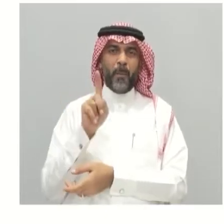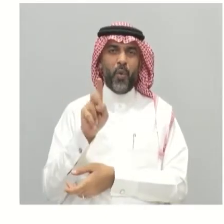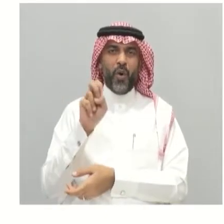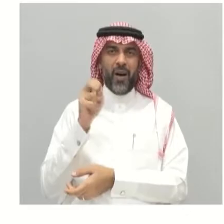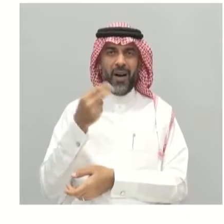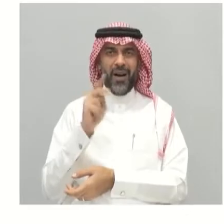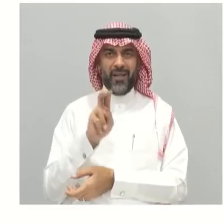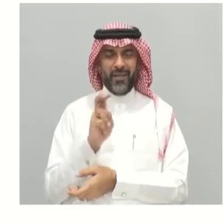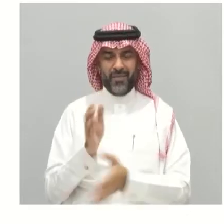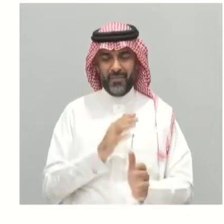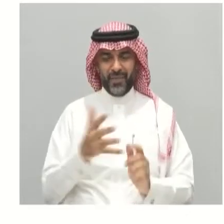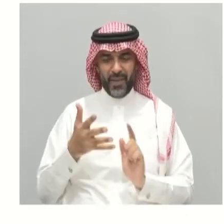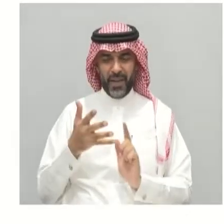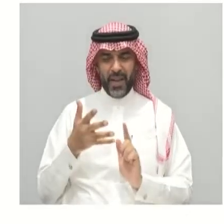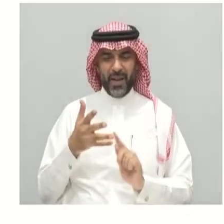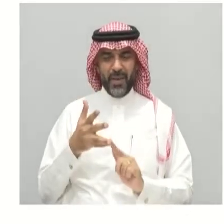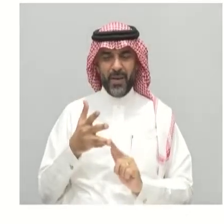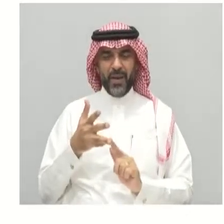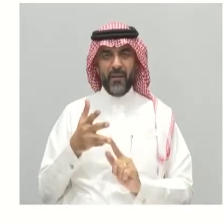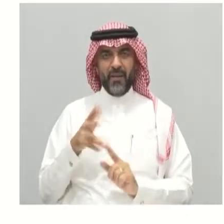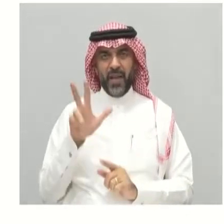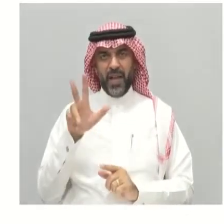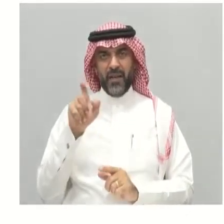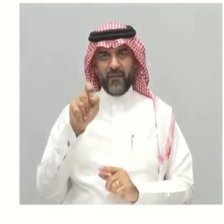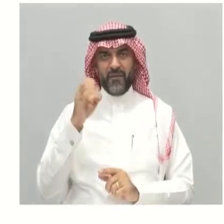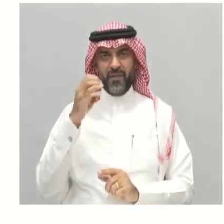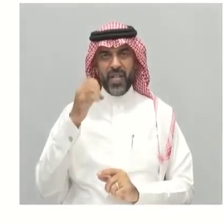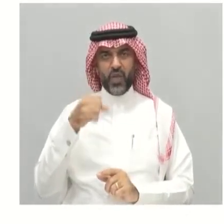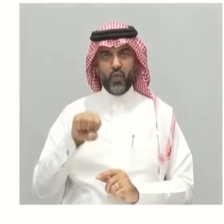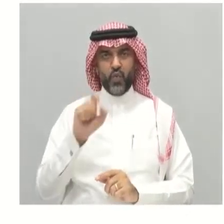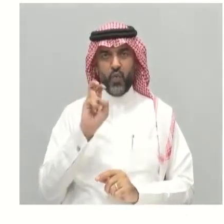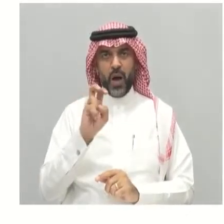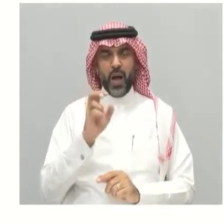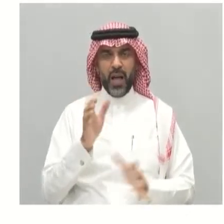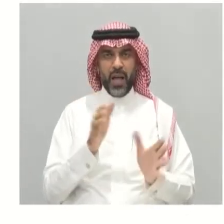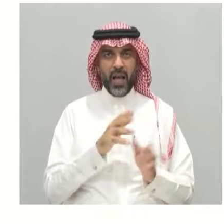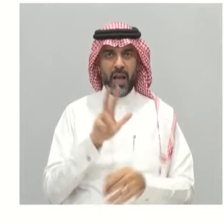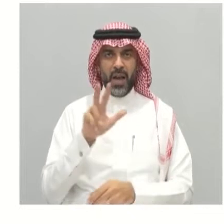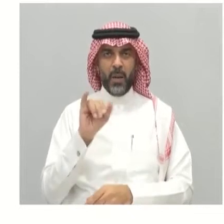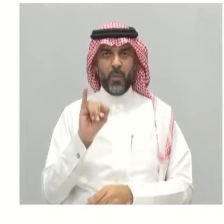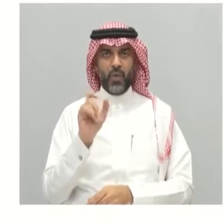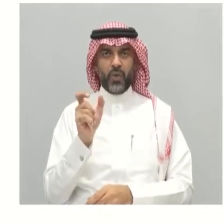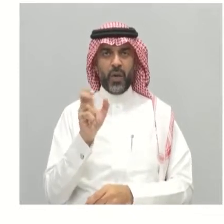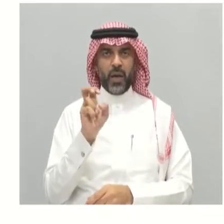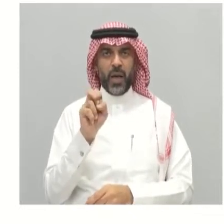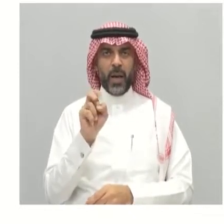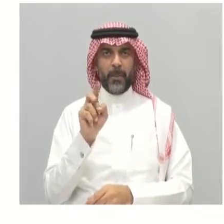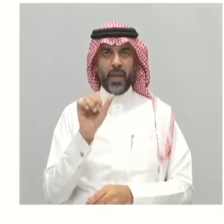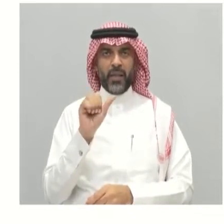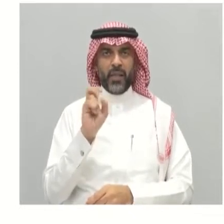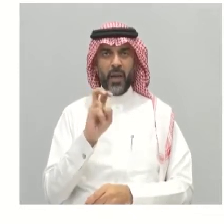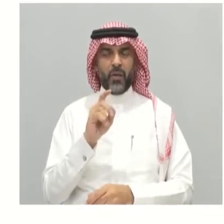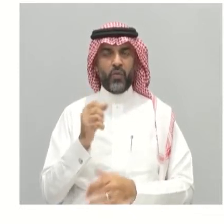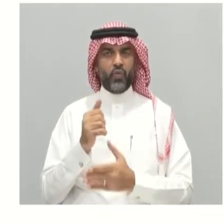ايضا التركيب الرابع الفجوه المنقبضه ما هي وظيفتها تستخدم للتخلص من الماء الزائد والحفاظ على